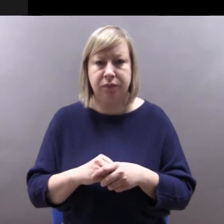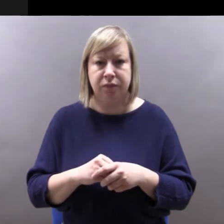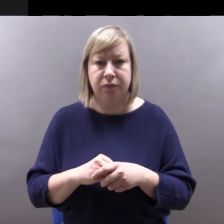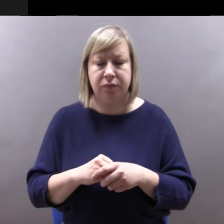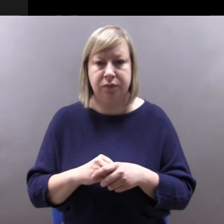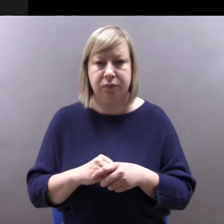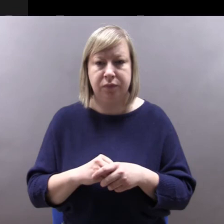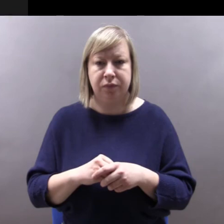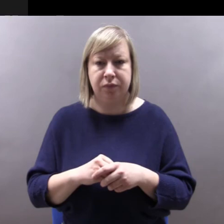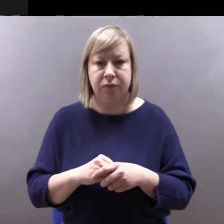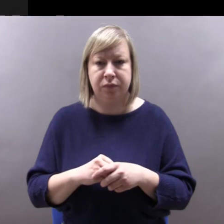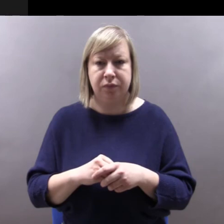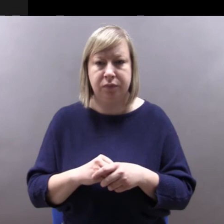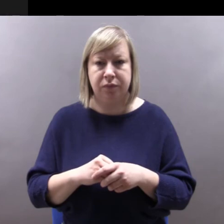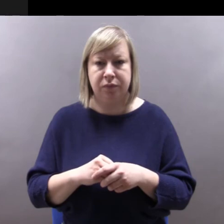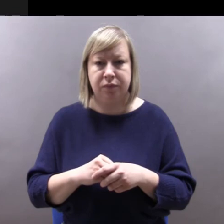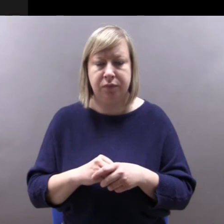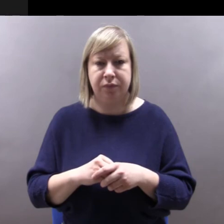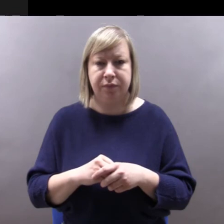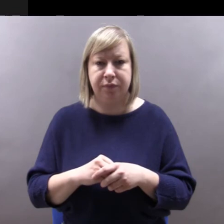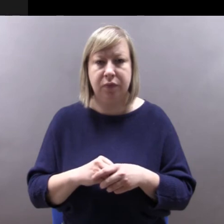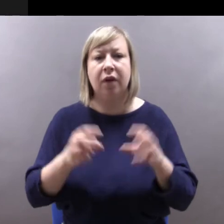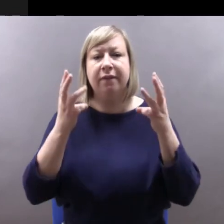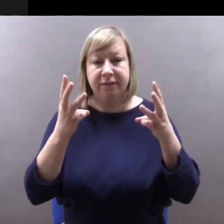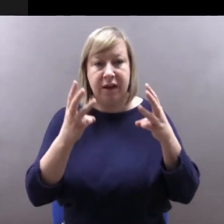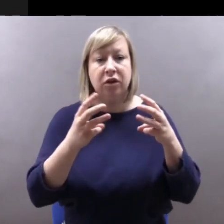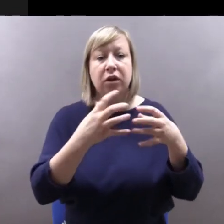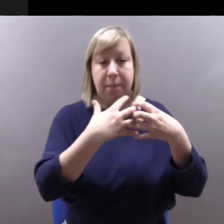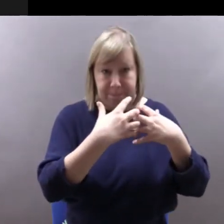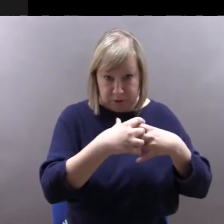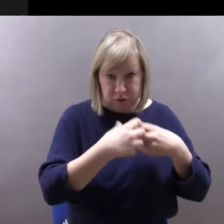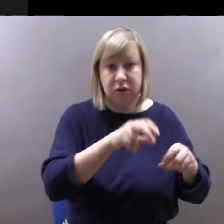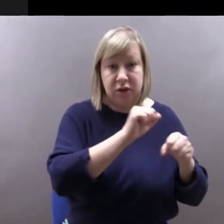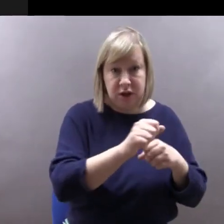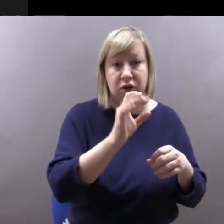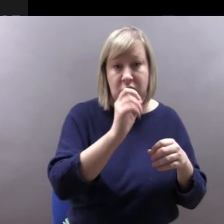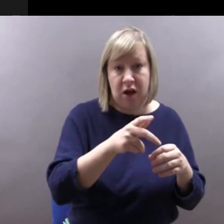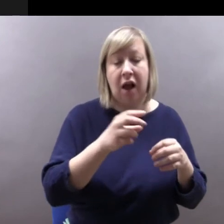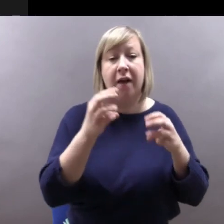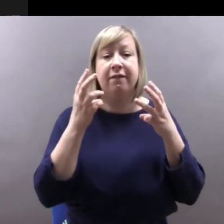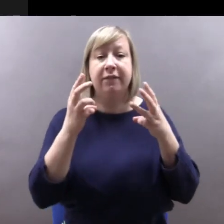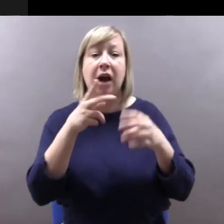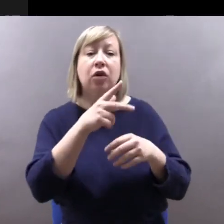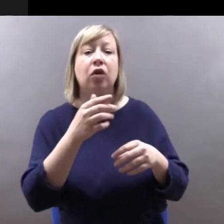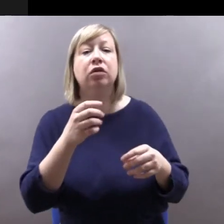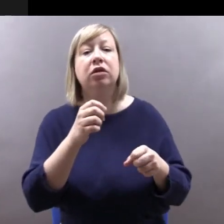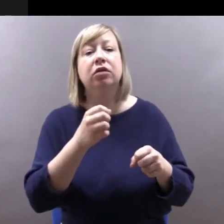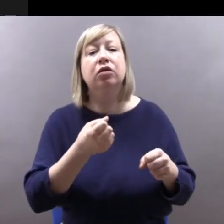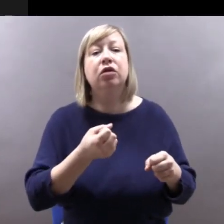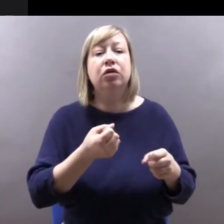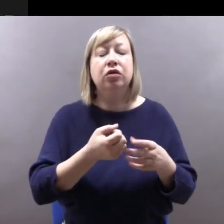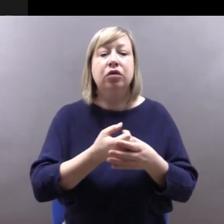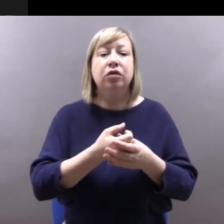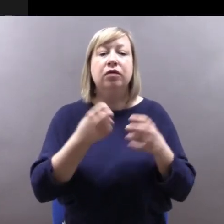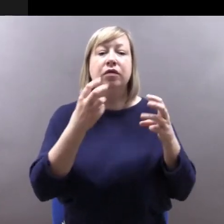aby były one używane, a każdy, kto ma kontakt z ich